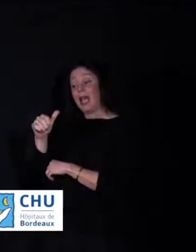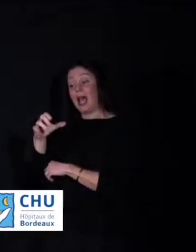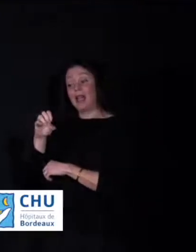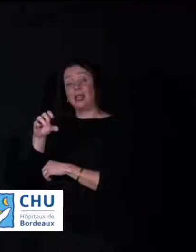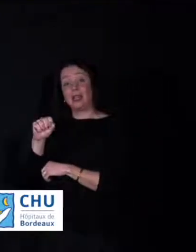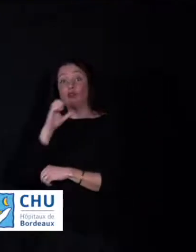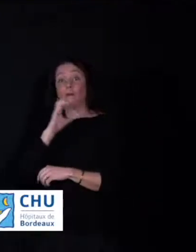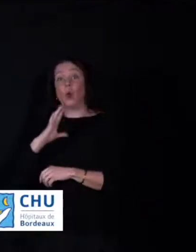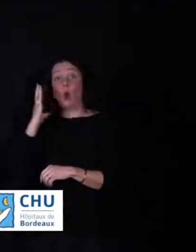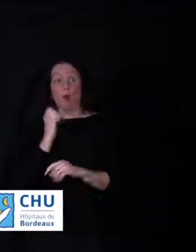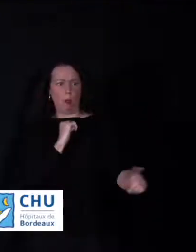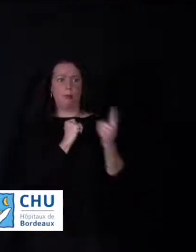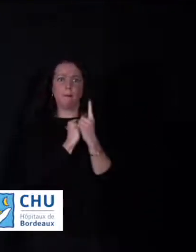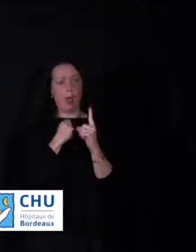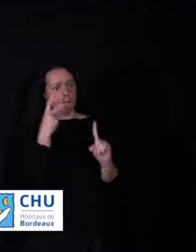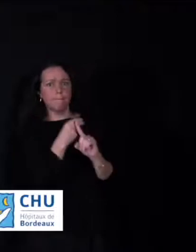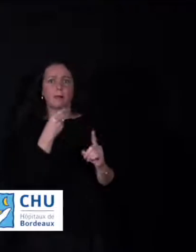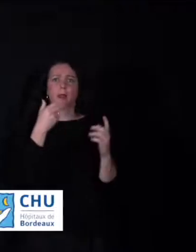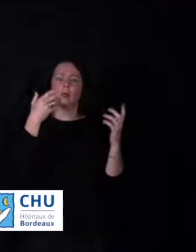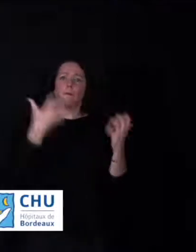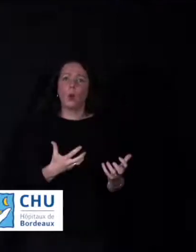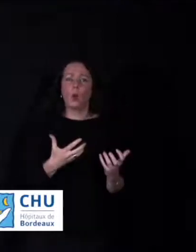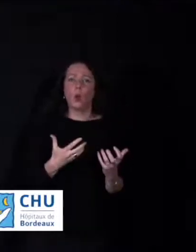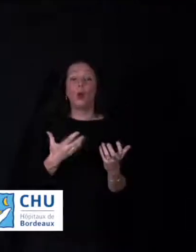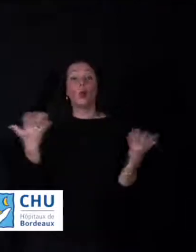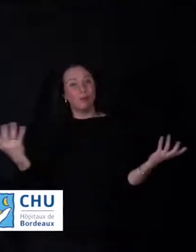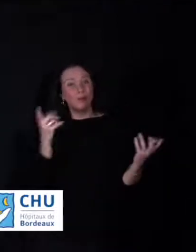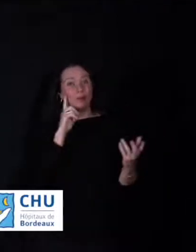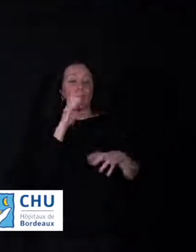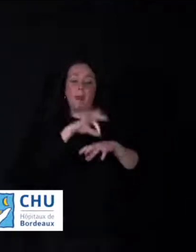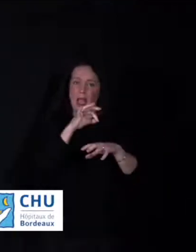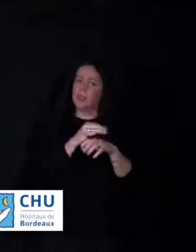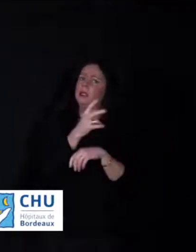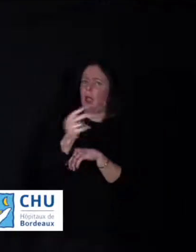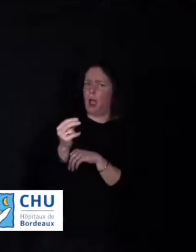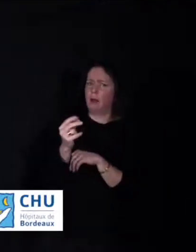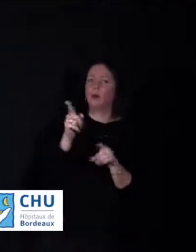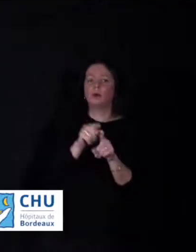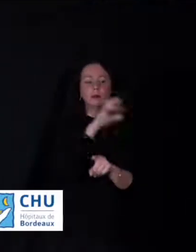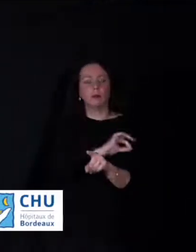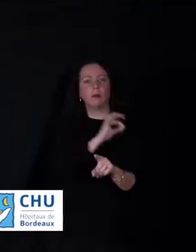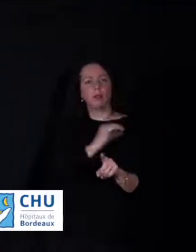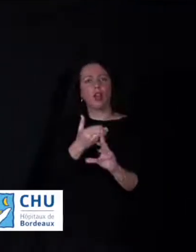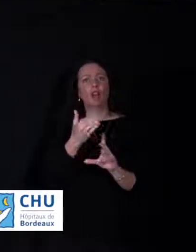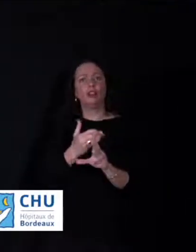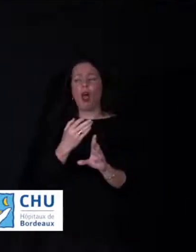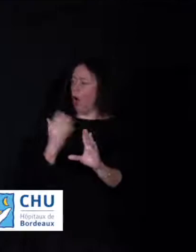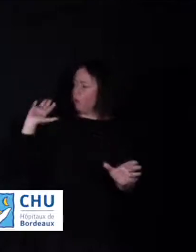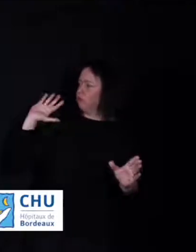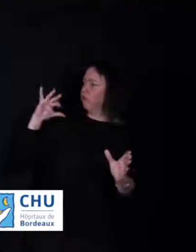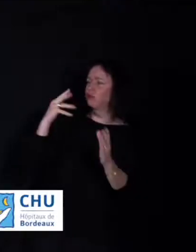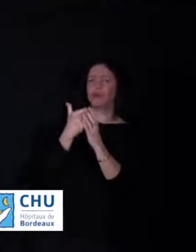le tétanos. Donc là aussi, le fait que la maladie soit très grave, le fait qu'on ait du recul sur le vaccin vont faciliter